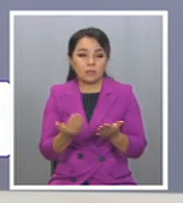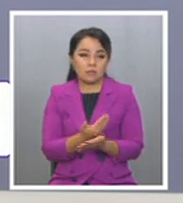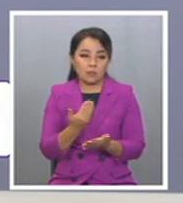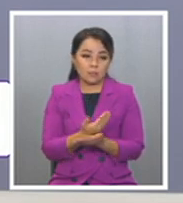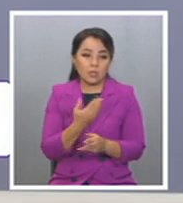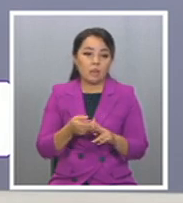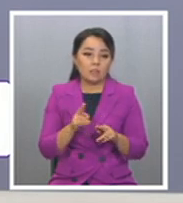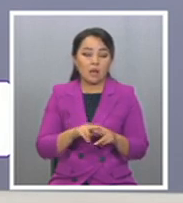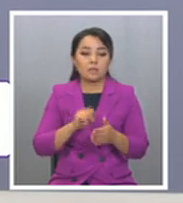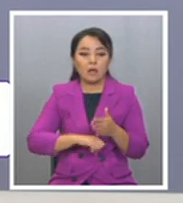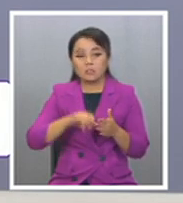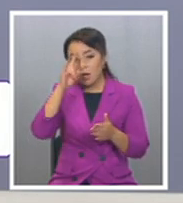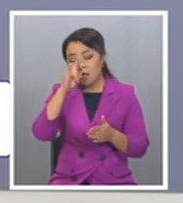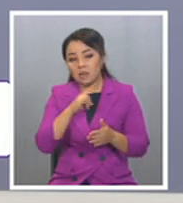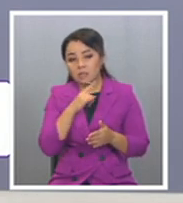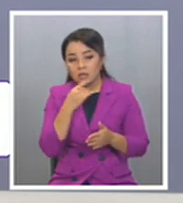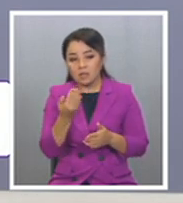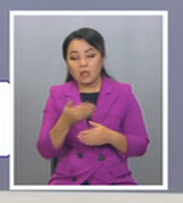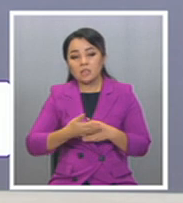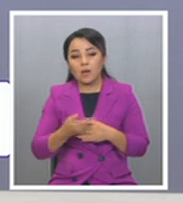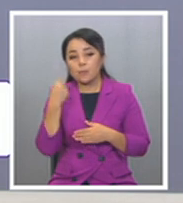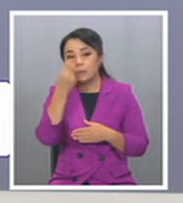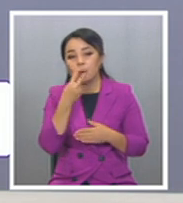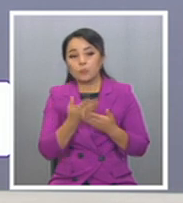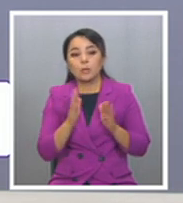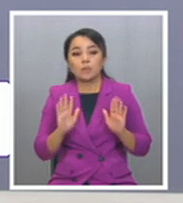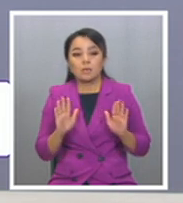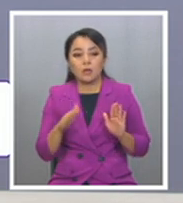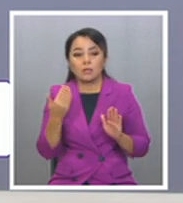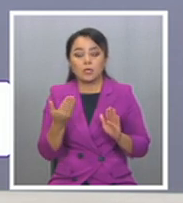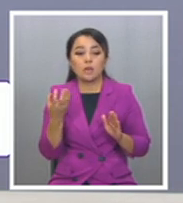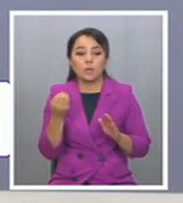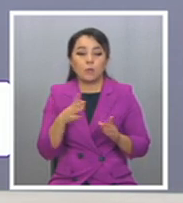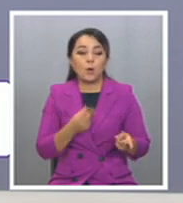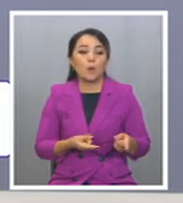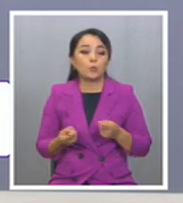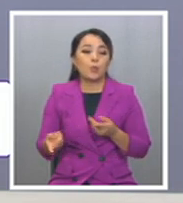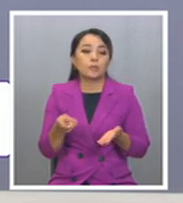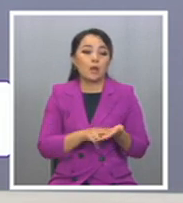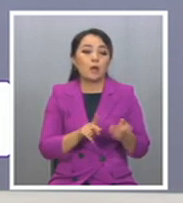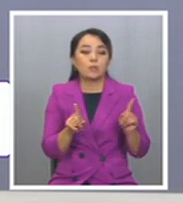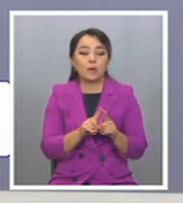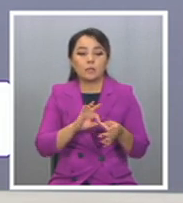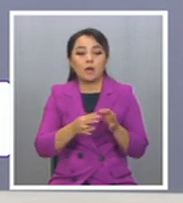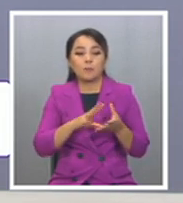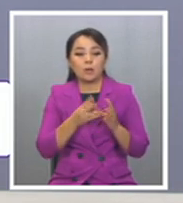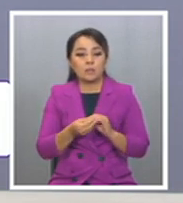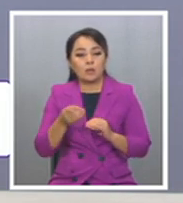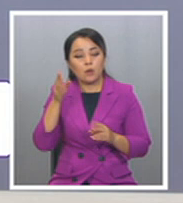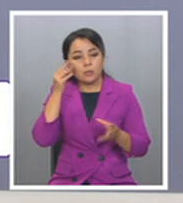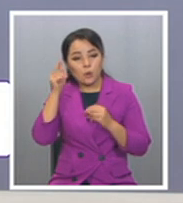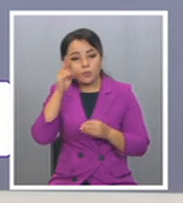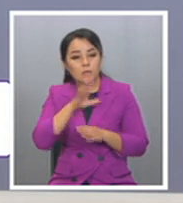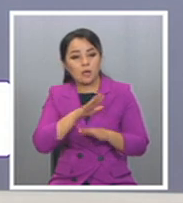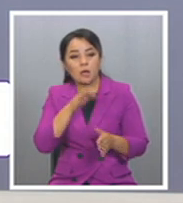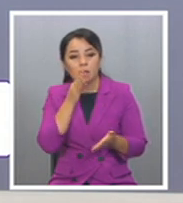Себебі қазақтардың сыртқы бейнесін ғана және көшпеліліктің қырсырларын ескермегендігі туралы айтылады.